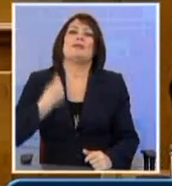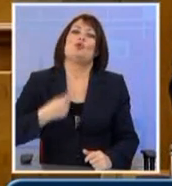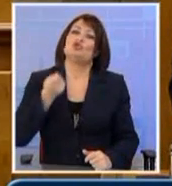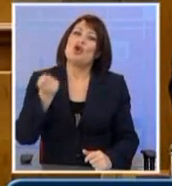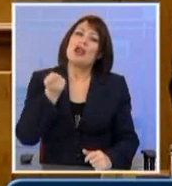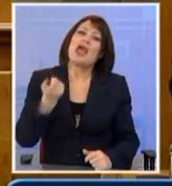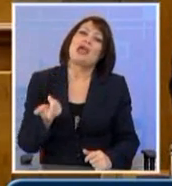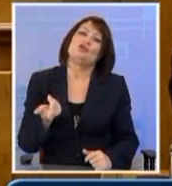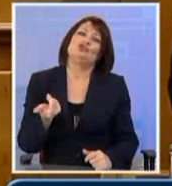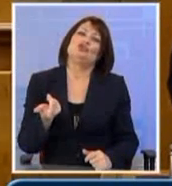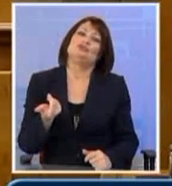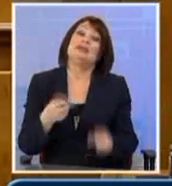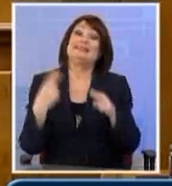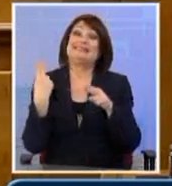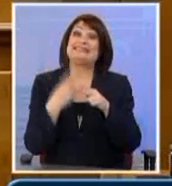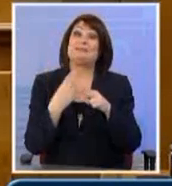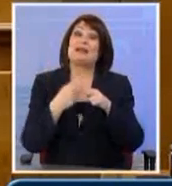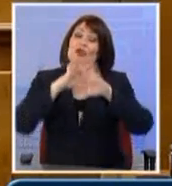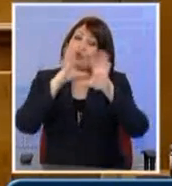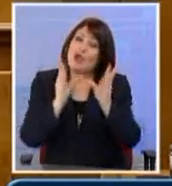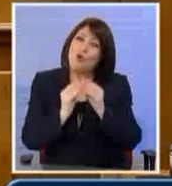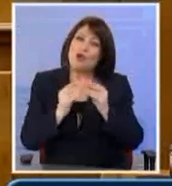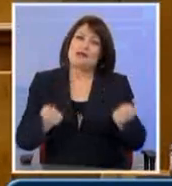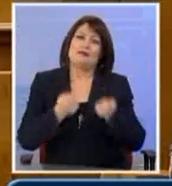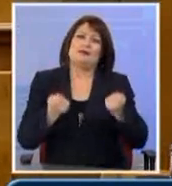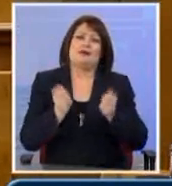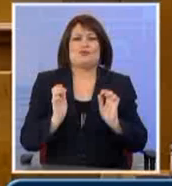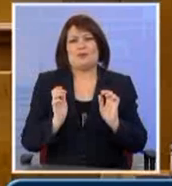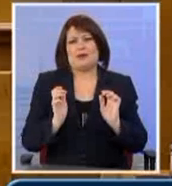χρέους, που είναι το κλειδί και η βάση για όλα.